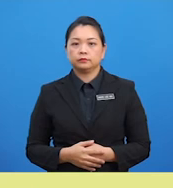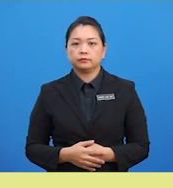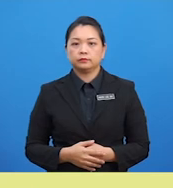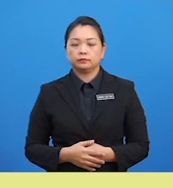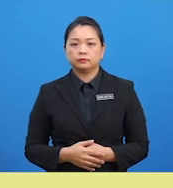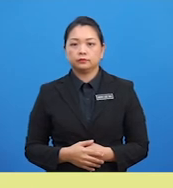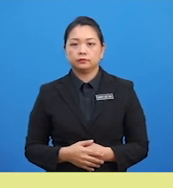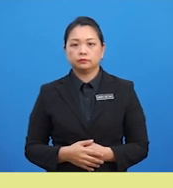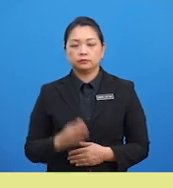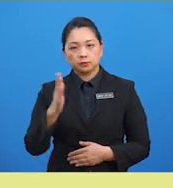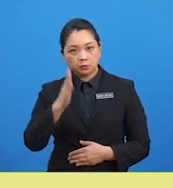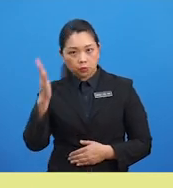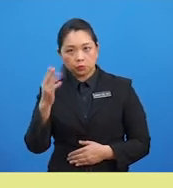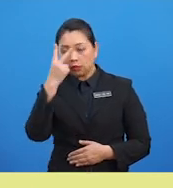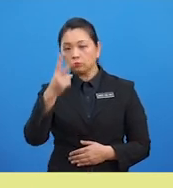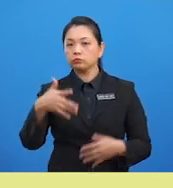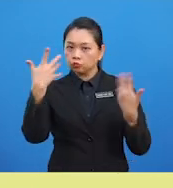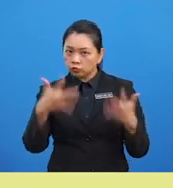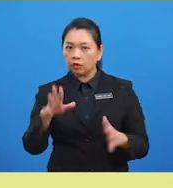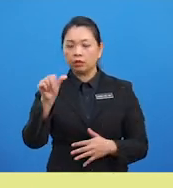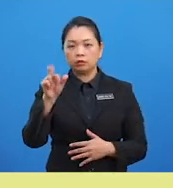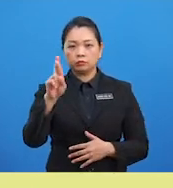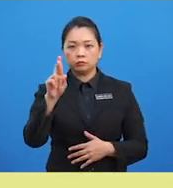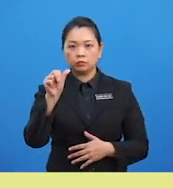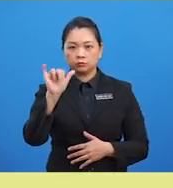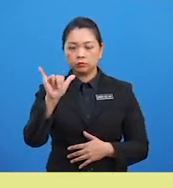Rajah 2 selepas array.